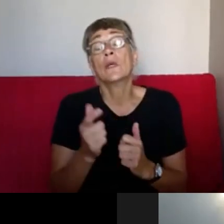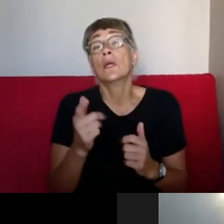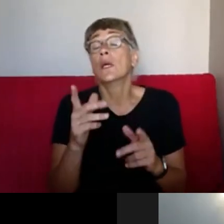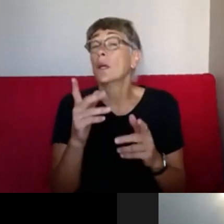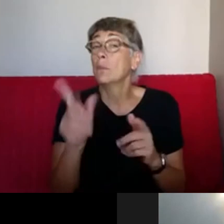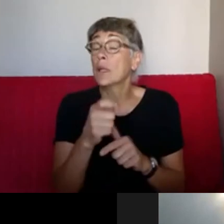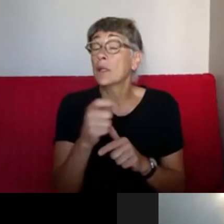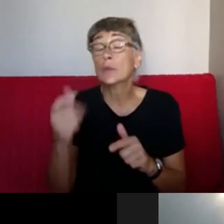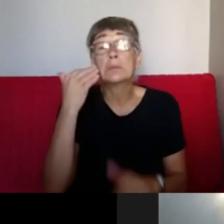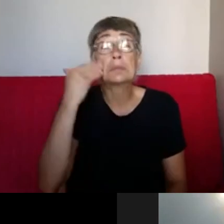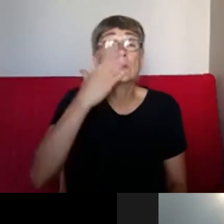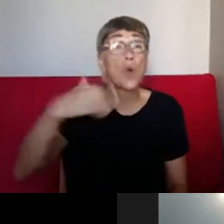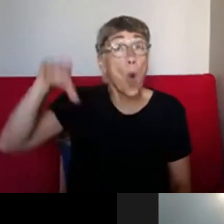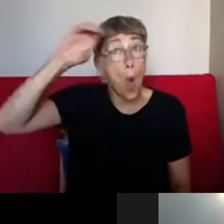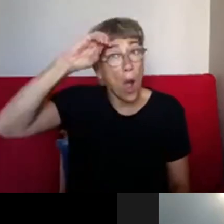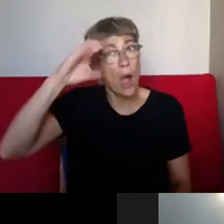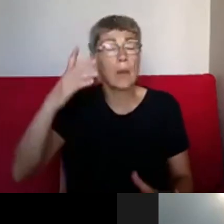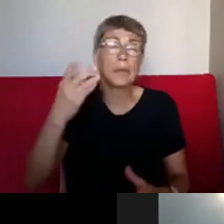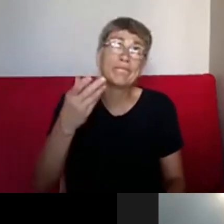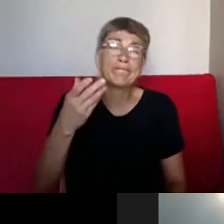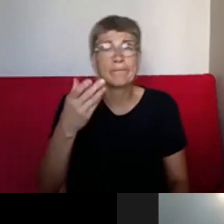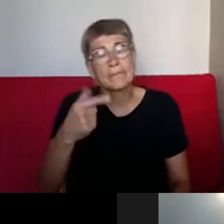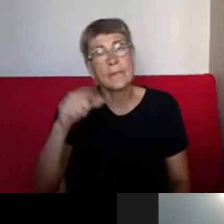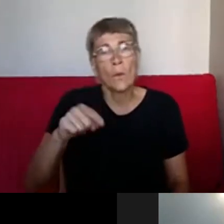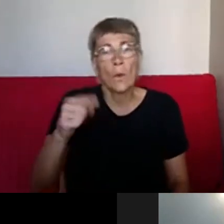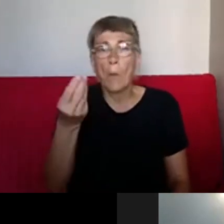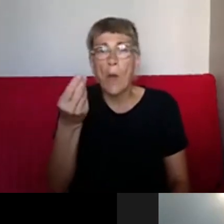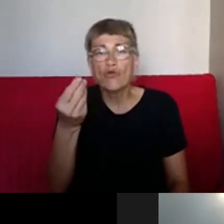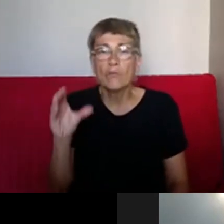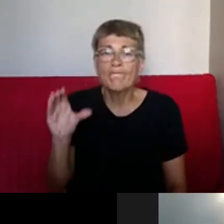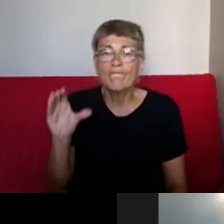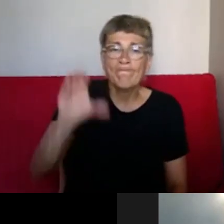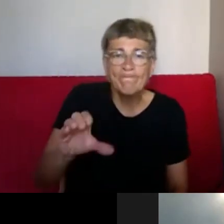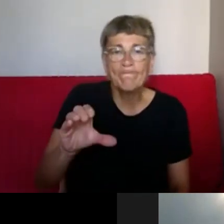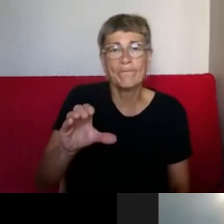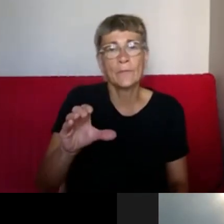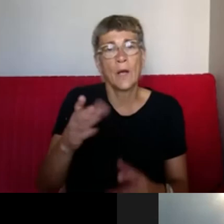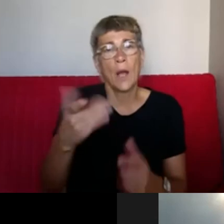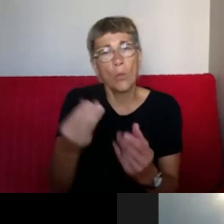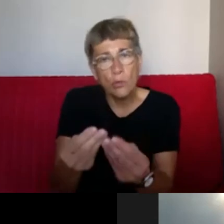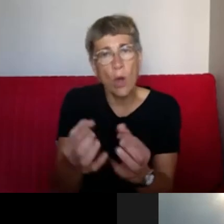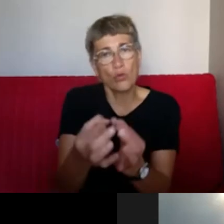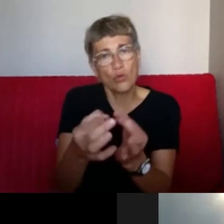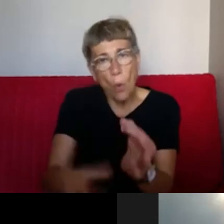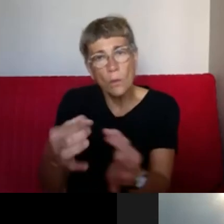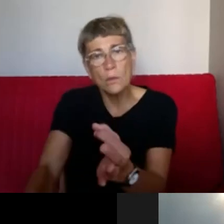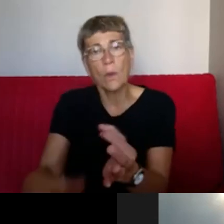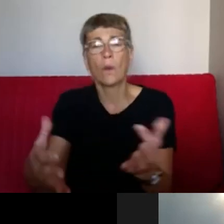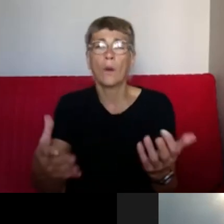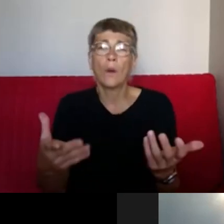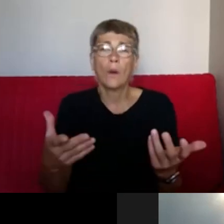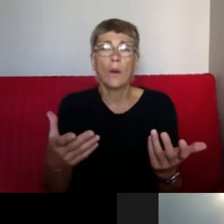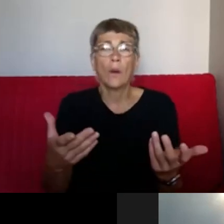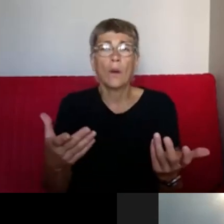peut investir un petit peu d'argent, un petit peu de financier pour finalement pour régler pas mal de choses, ne serait-ce que sur le